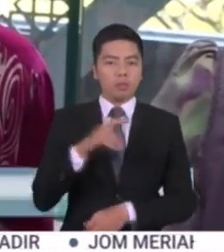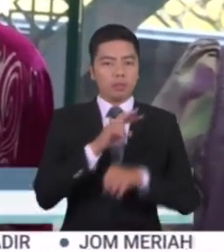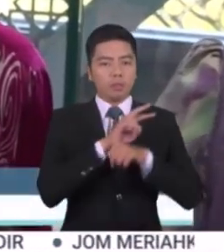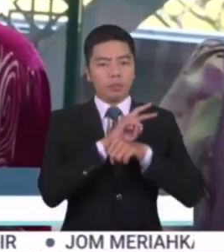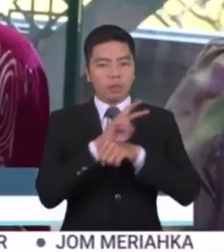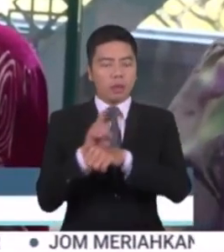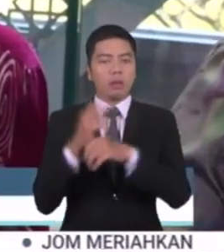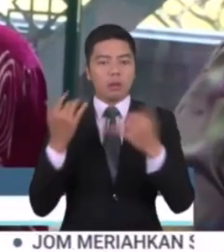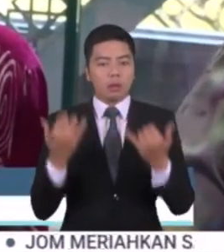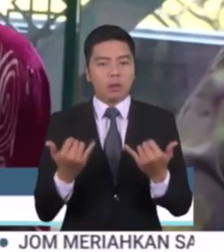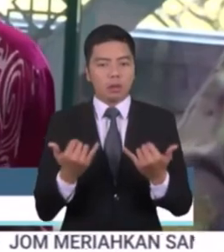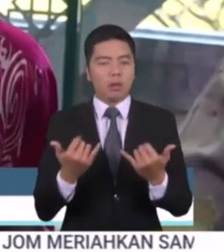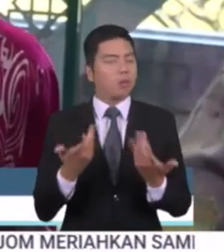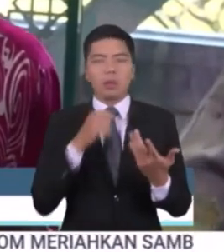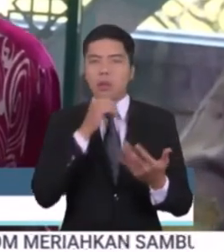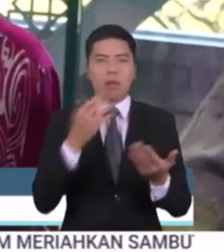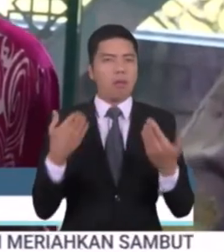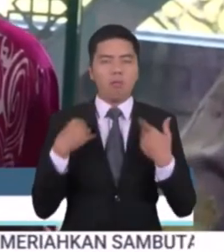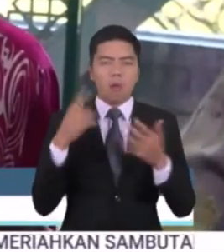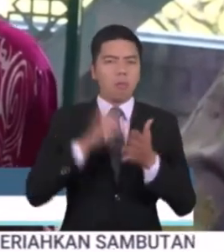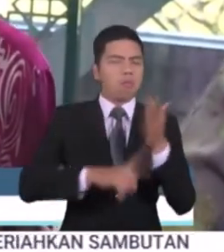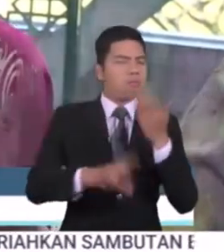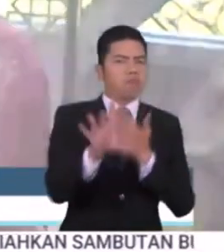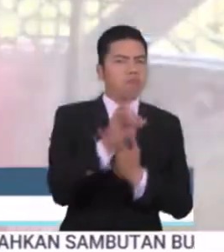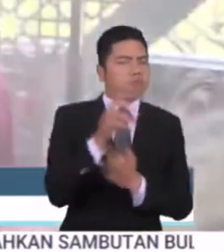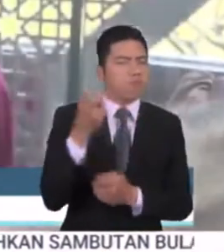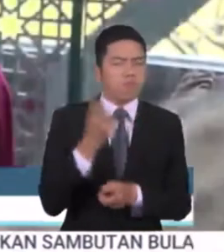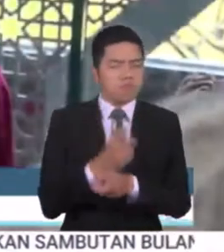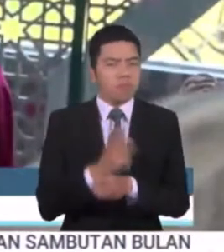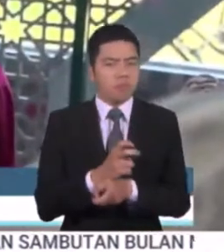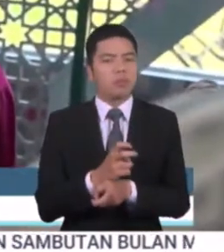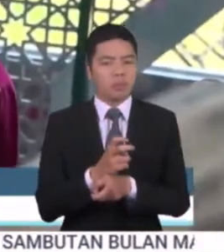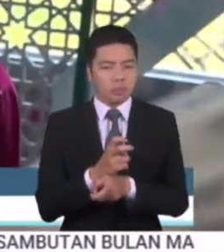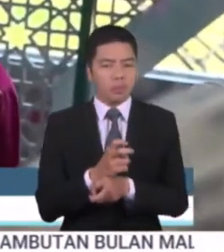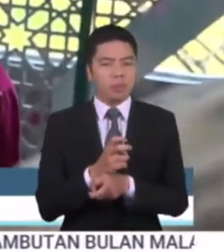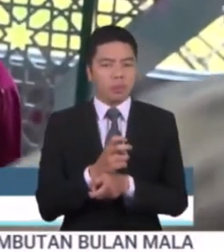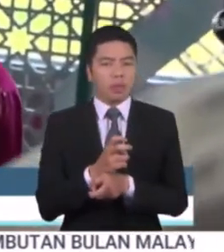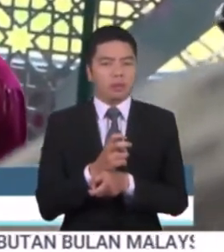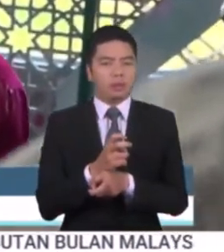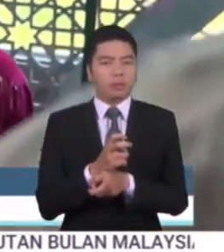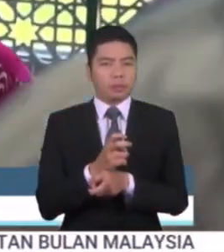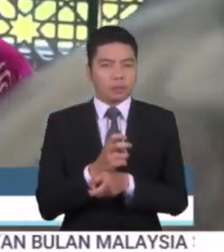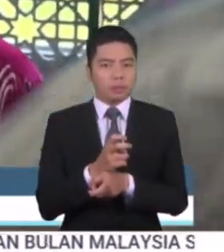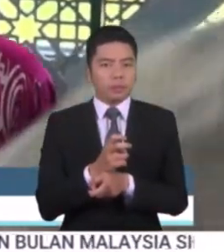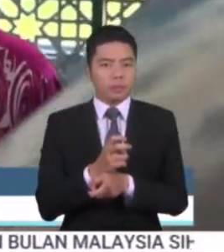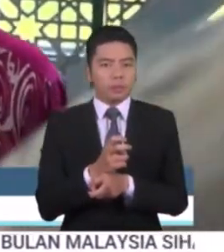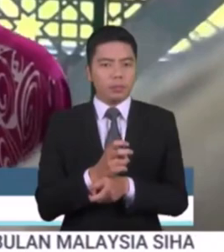sekarang ni tak ada kesan anak dia tak ada. Kita tak pilih yang tu.